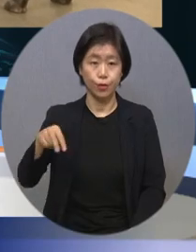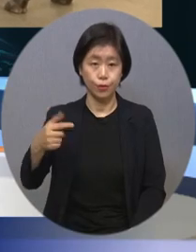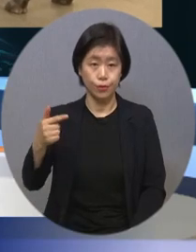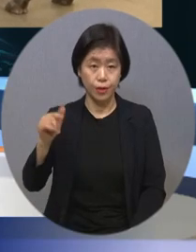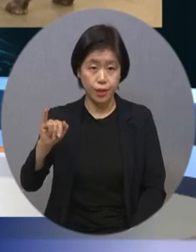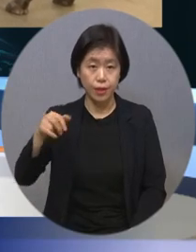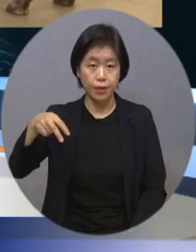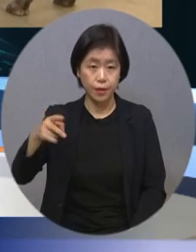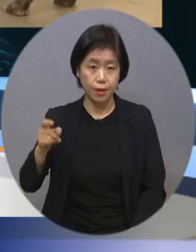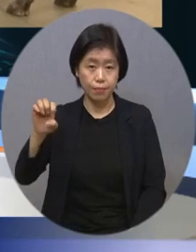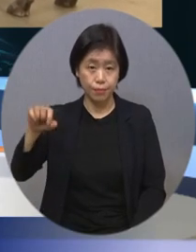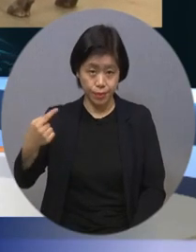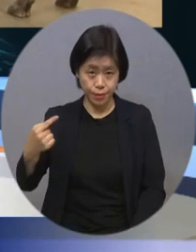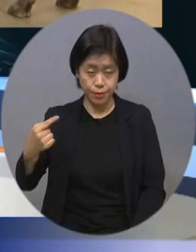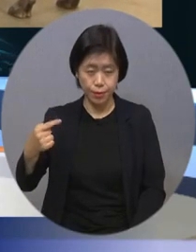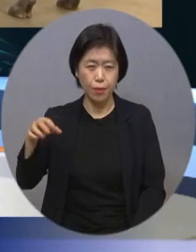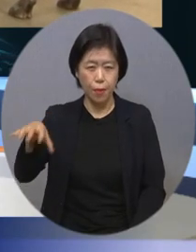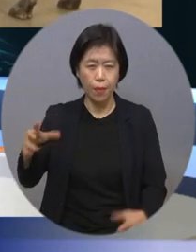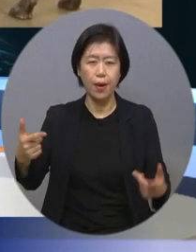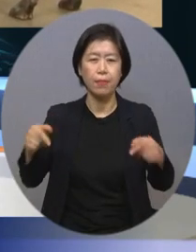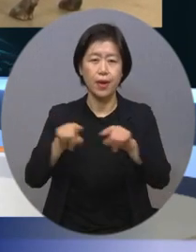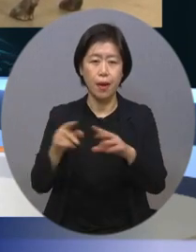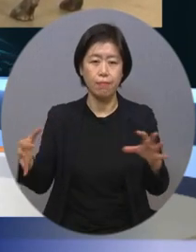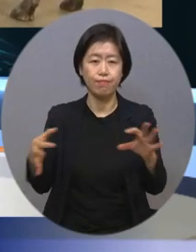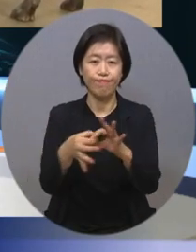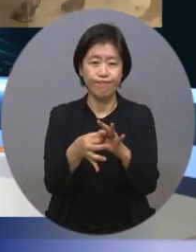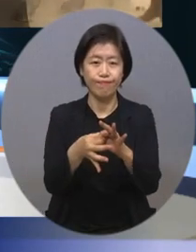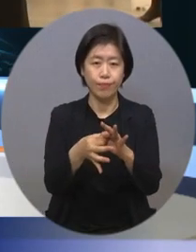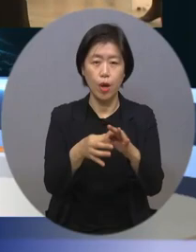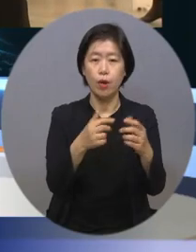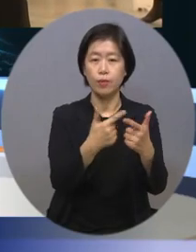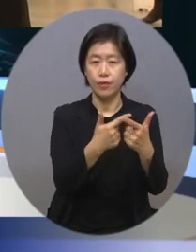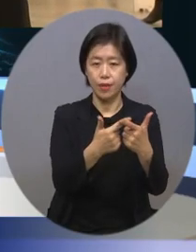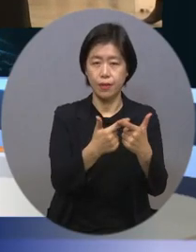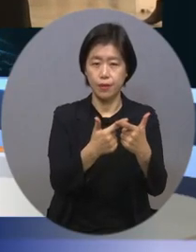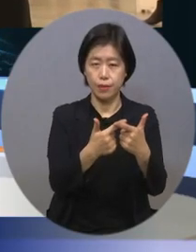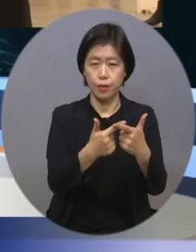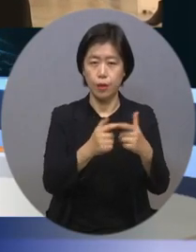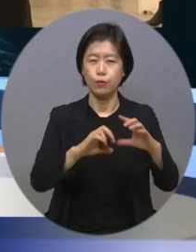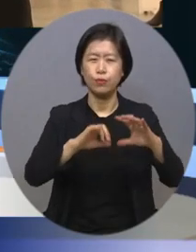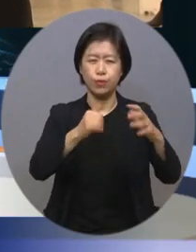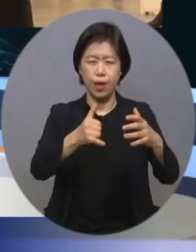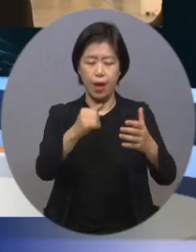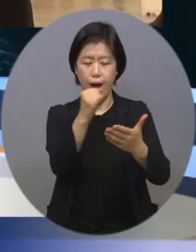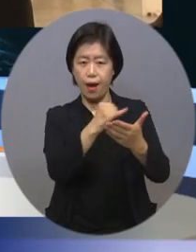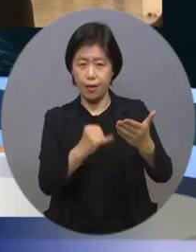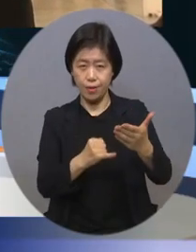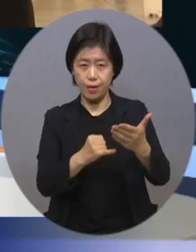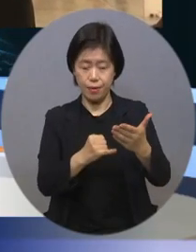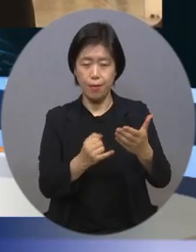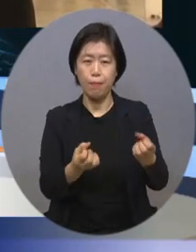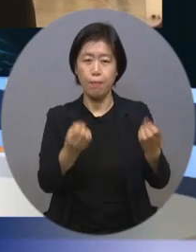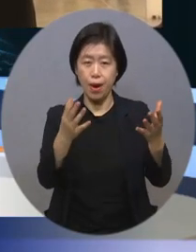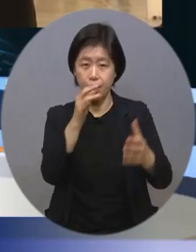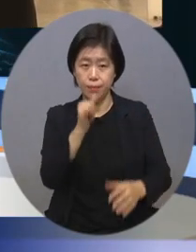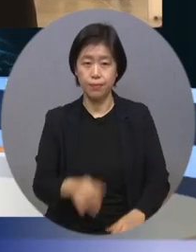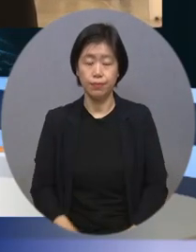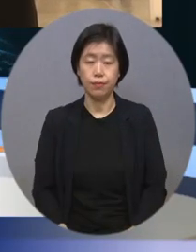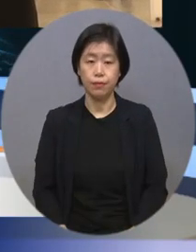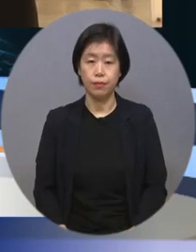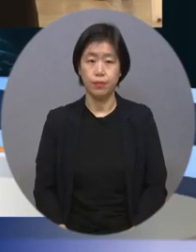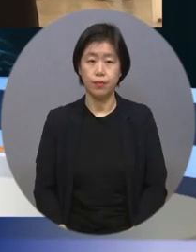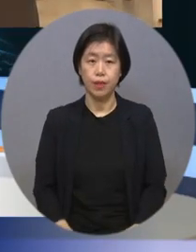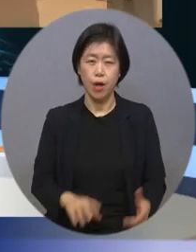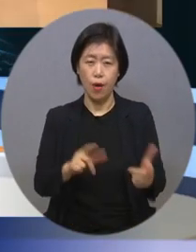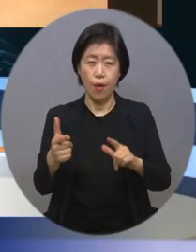유니세프와 함께하는 제 20회 부산 국제 아트 페어 가 개막했습니다 국내외 10 개 나라의 작가 300여 명이